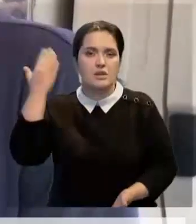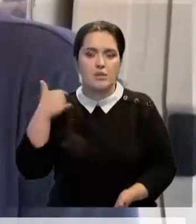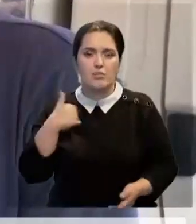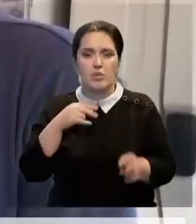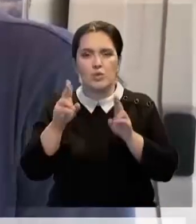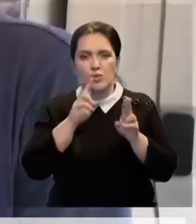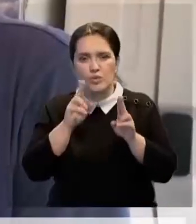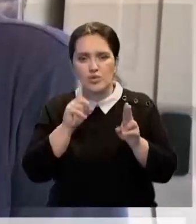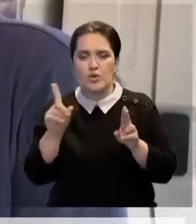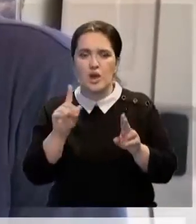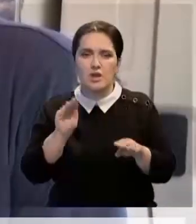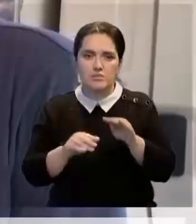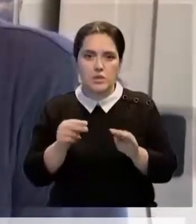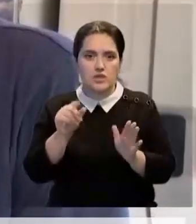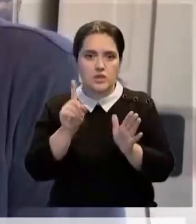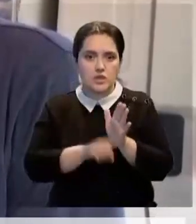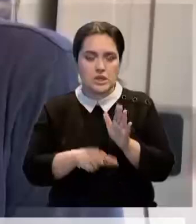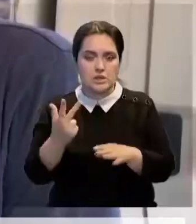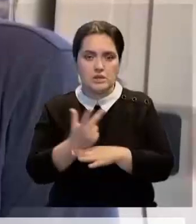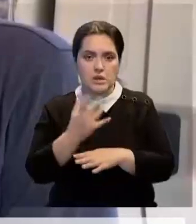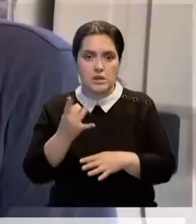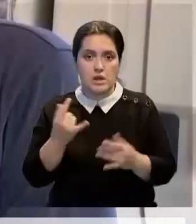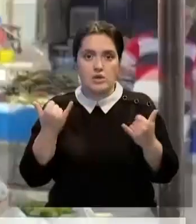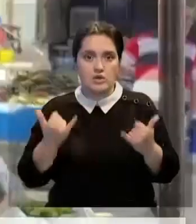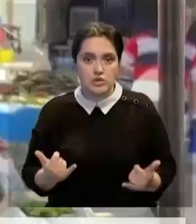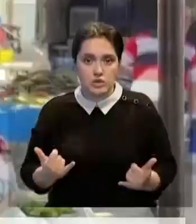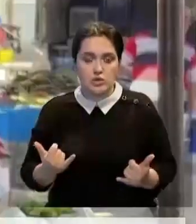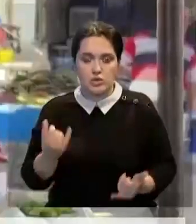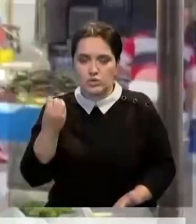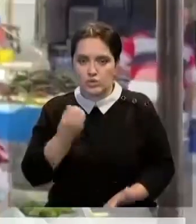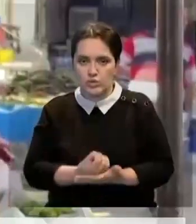кухонные принадлежности стоили раза в три дешевле, чем сейчас.